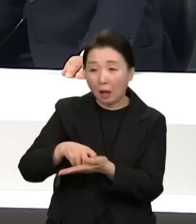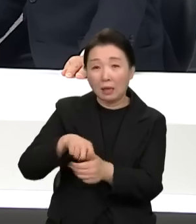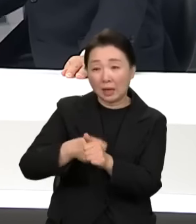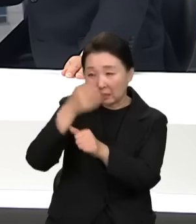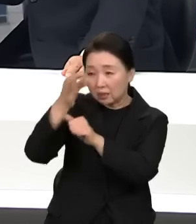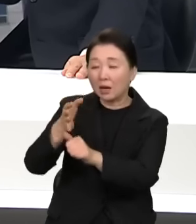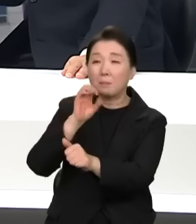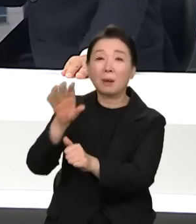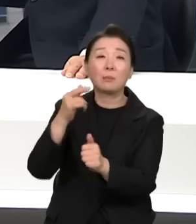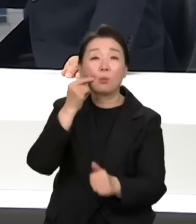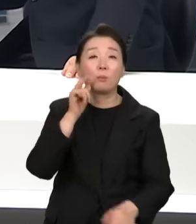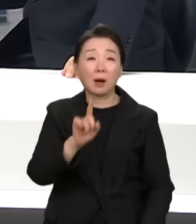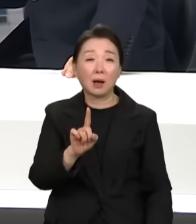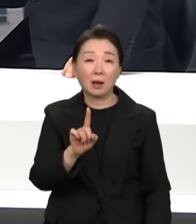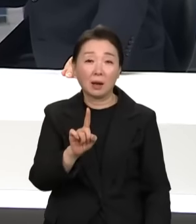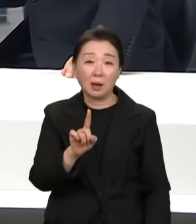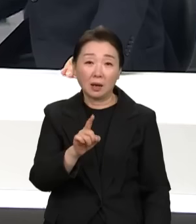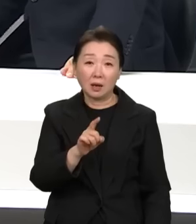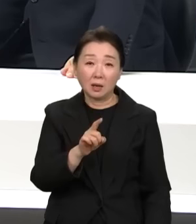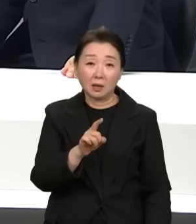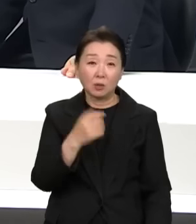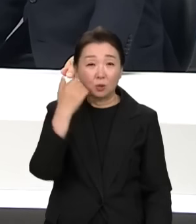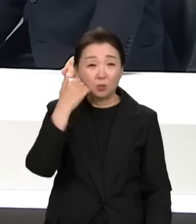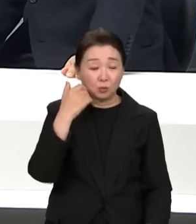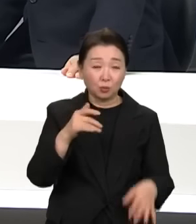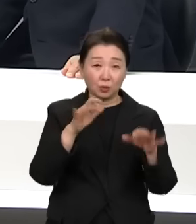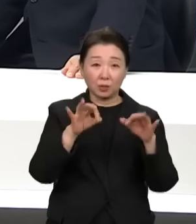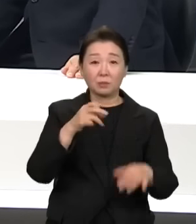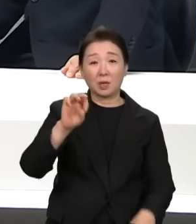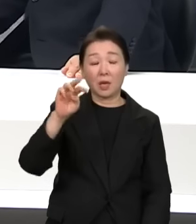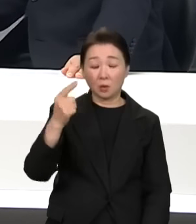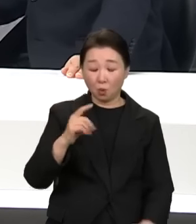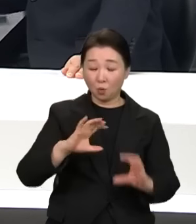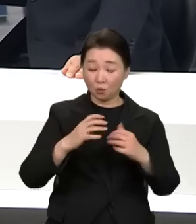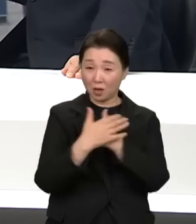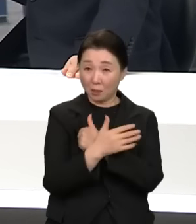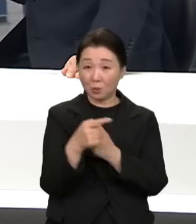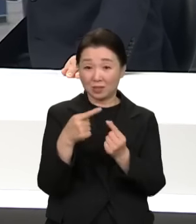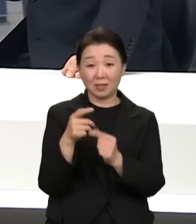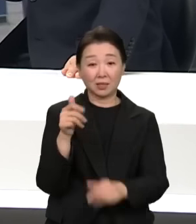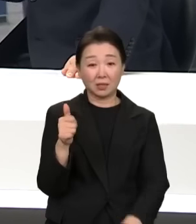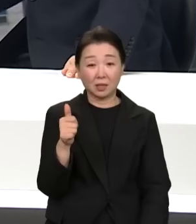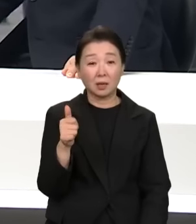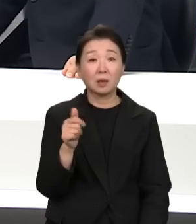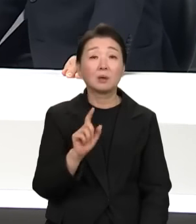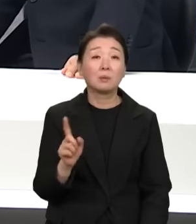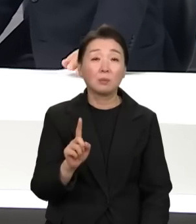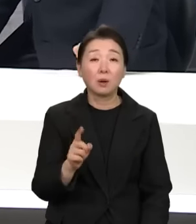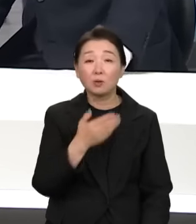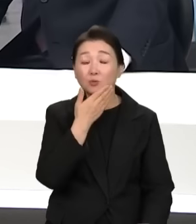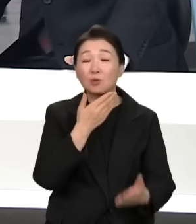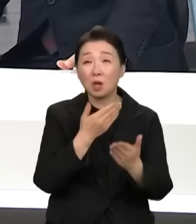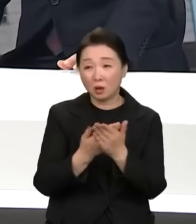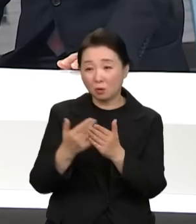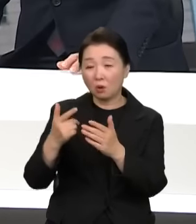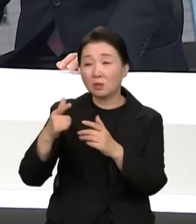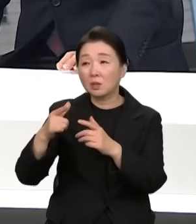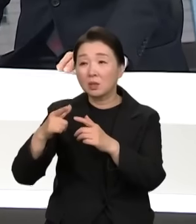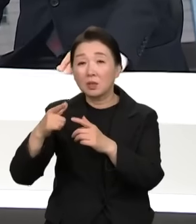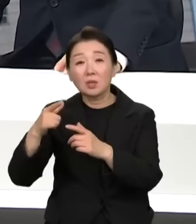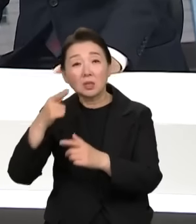또 핵심 안보 참모인 김태효 국가안보실 1차장도 그 유명한 중요한 건 일본의 마음이다